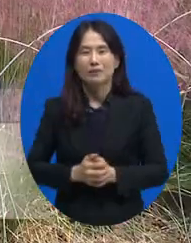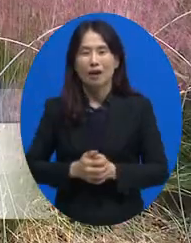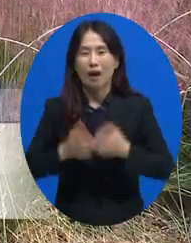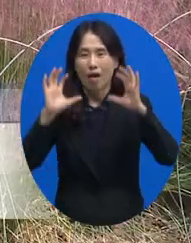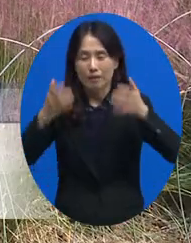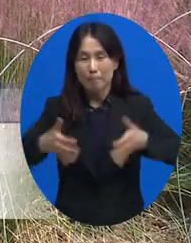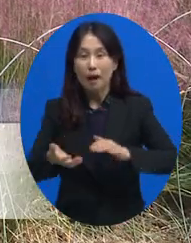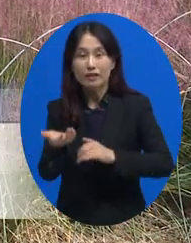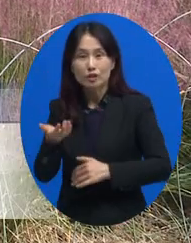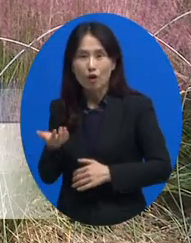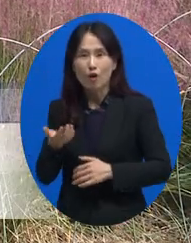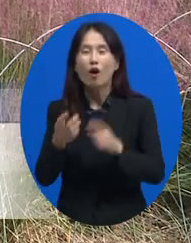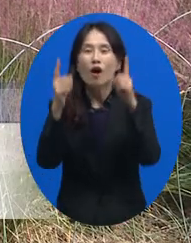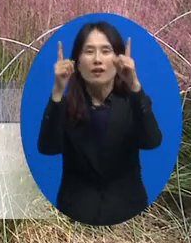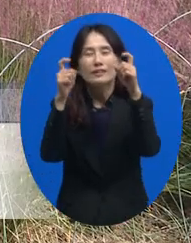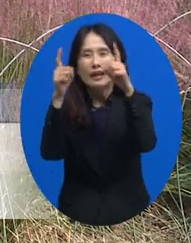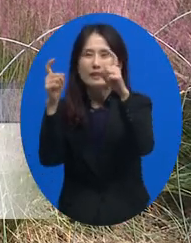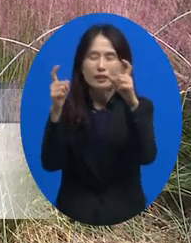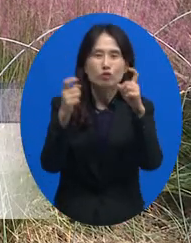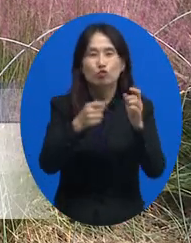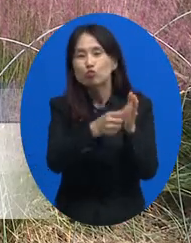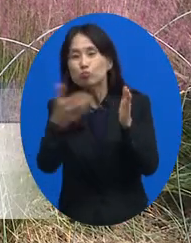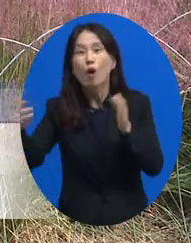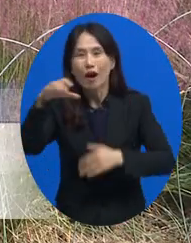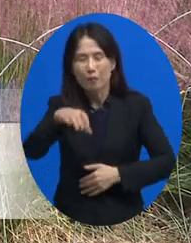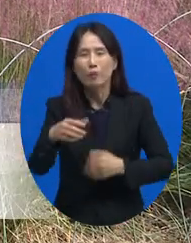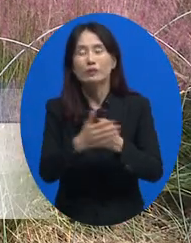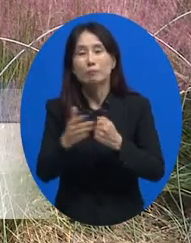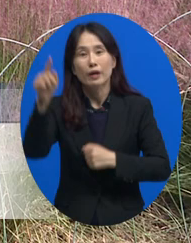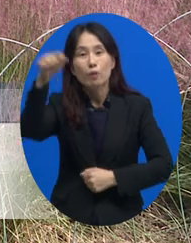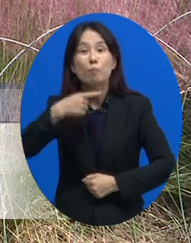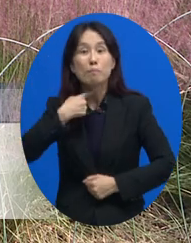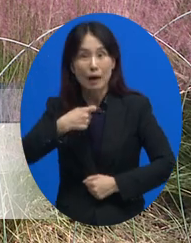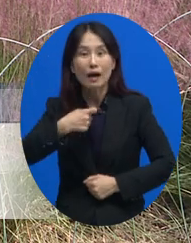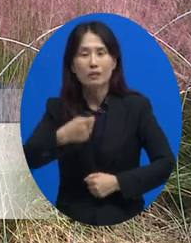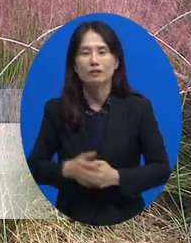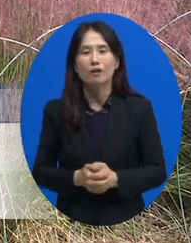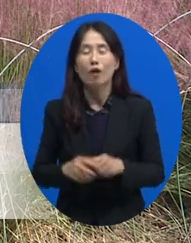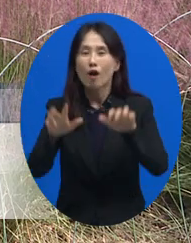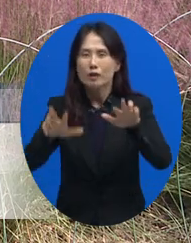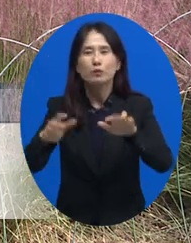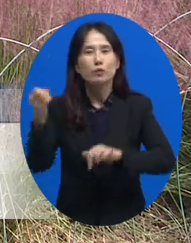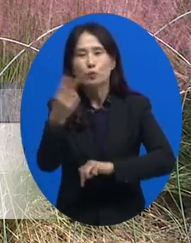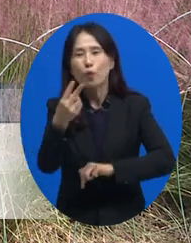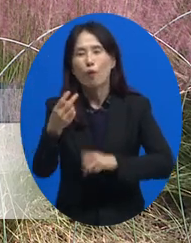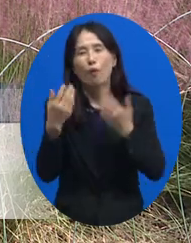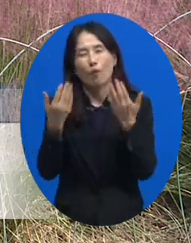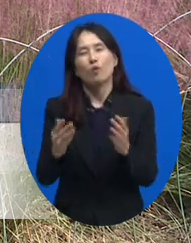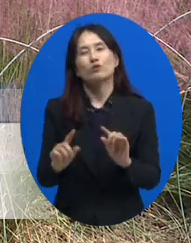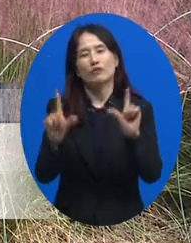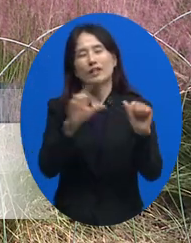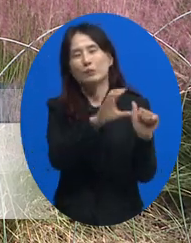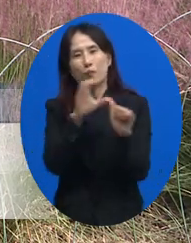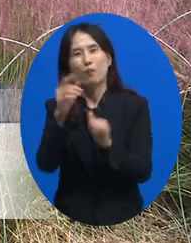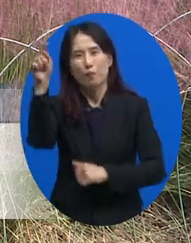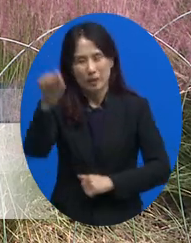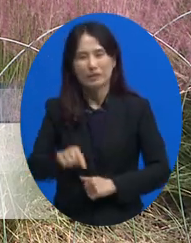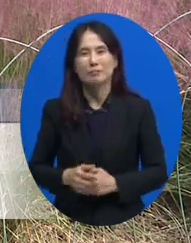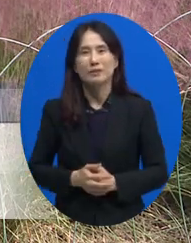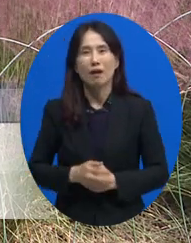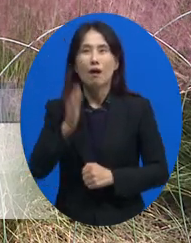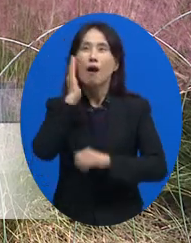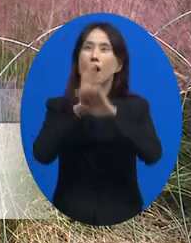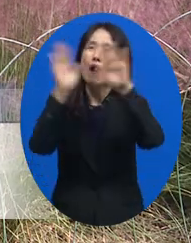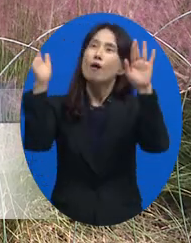애기 태어나기 전에 이제 한번 사진 명소이기 때문에 한번 왔었는데 그렇게 해서 이번에도 쉬는 날 이렇게 오게